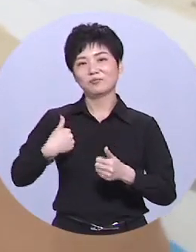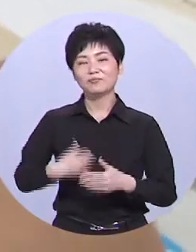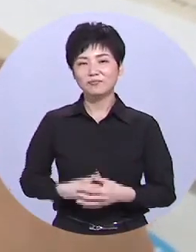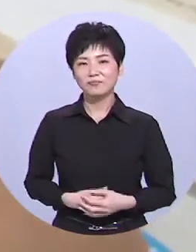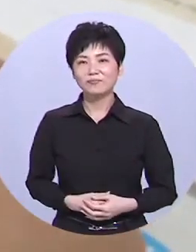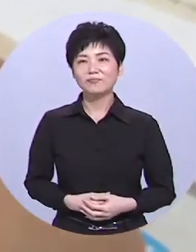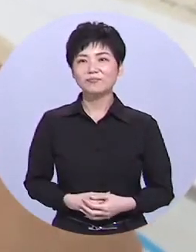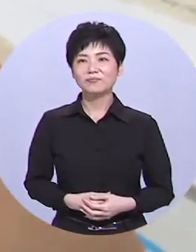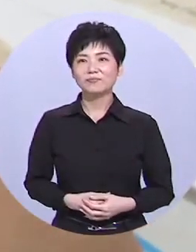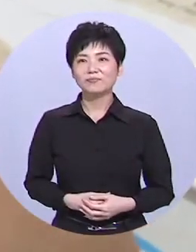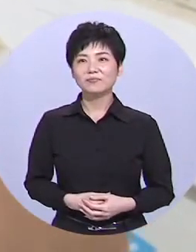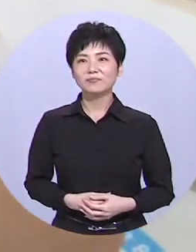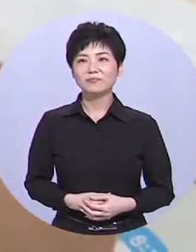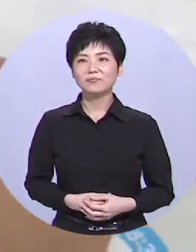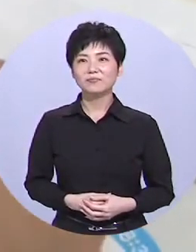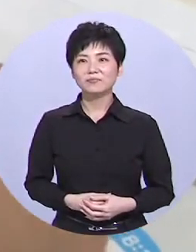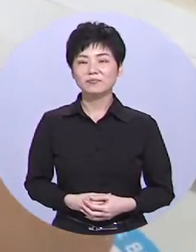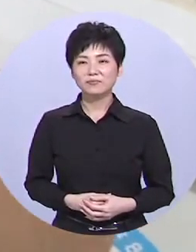たよ。